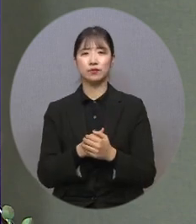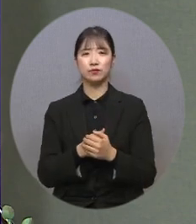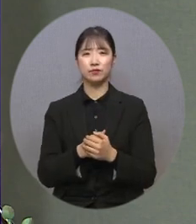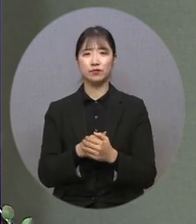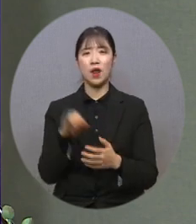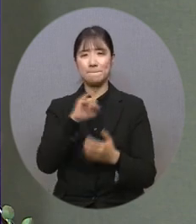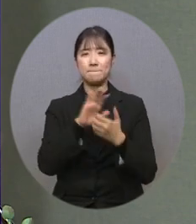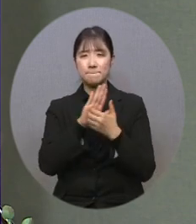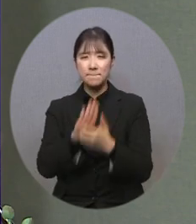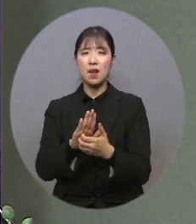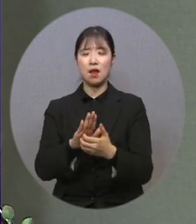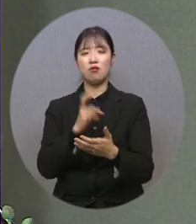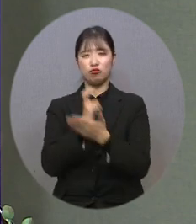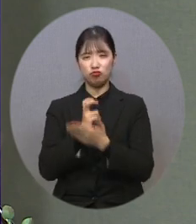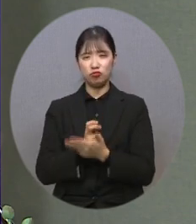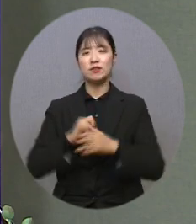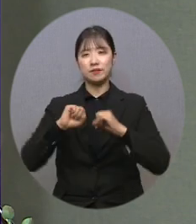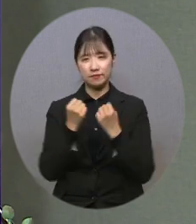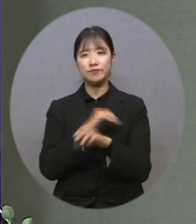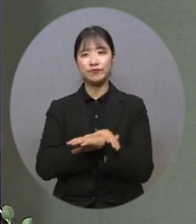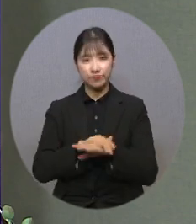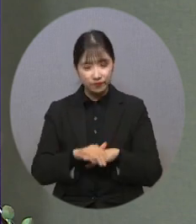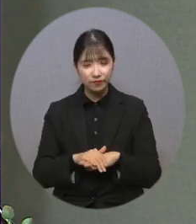서로 방역수칙 잘 지키시고